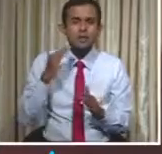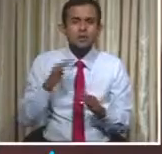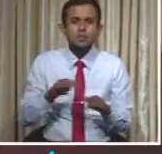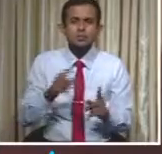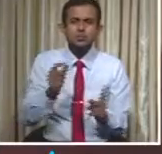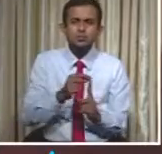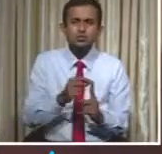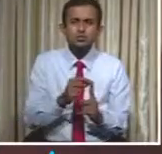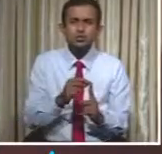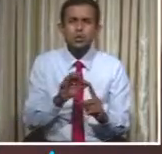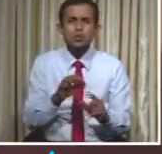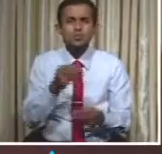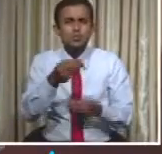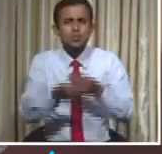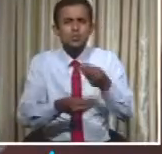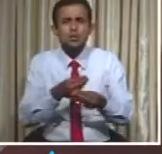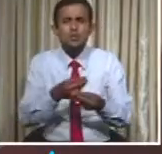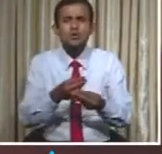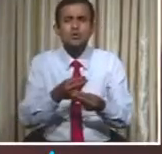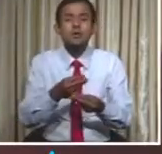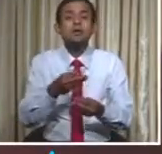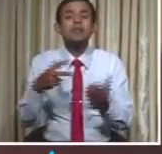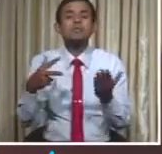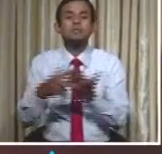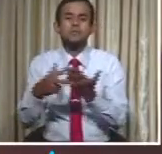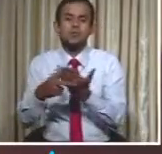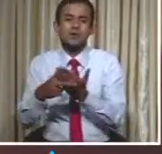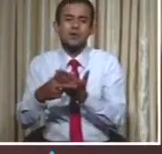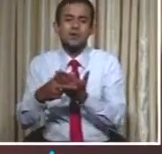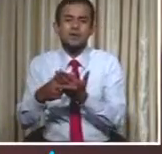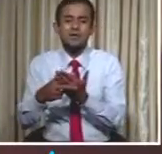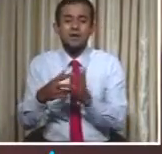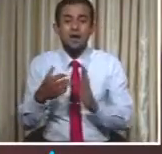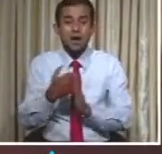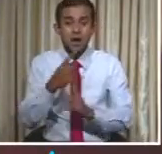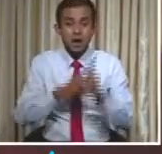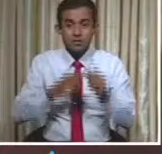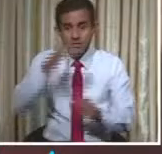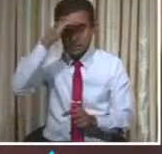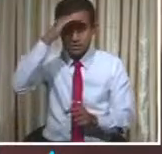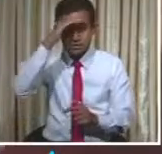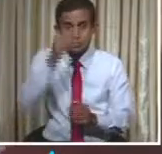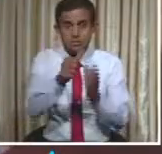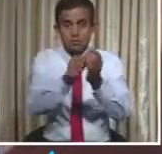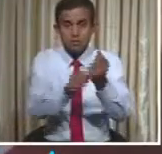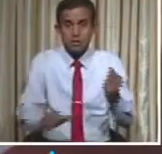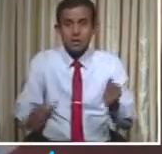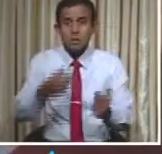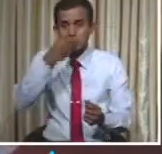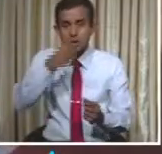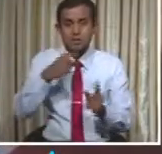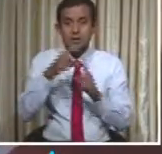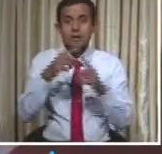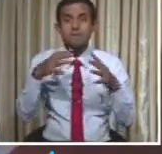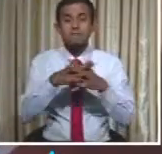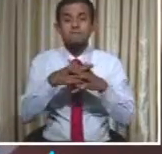මිනිහගේ ව්‍යාපාරය තමයි සමුපකාර ව්‍යාපාරය ගරු කතානායකතුමනි ඔබතුමා නියෝජනය කරන්නේ මාතර දිස්ත්‍රික්ක